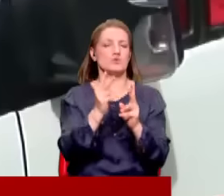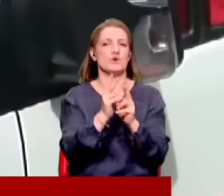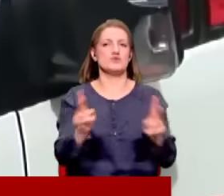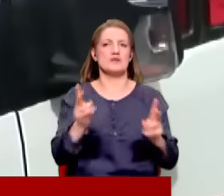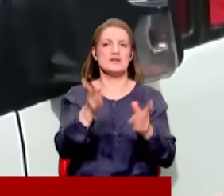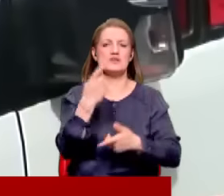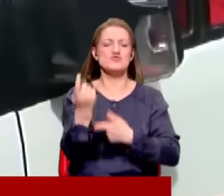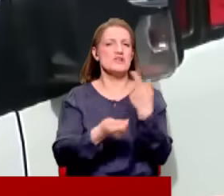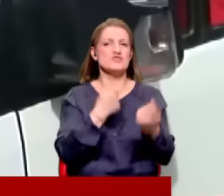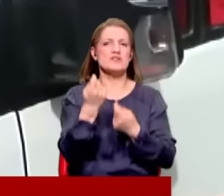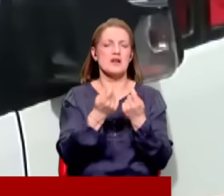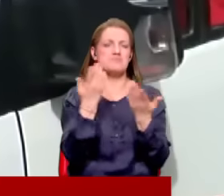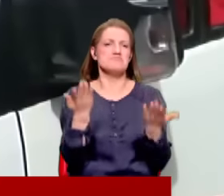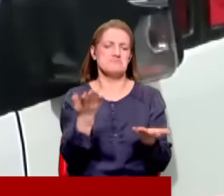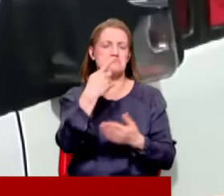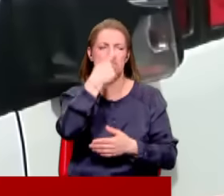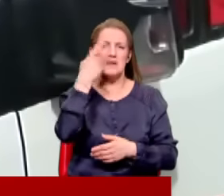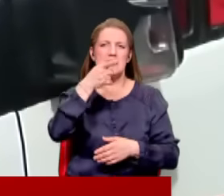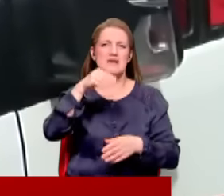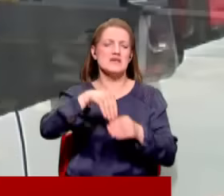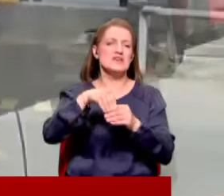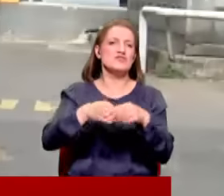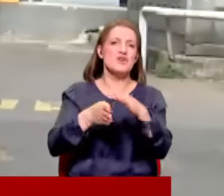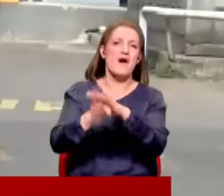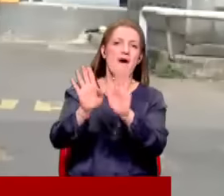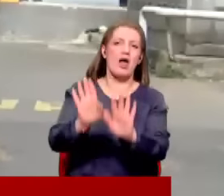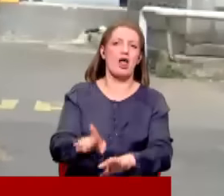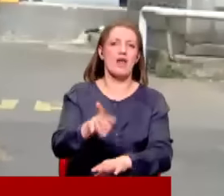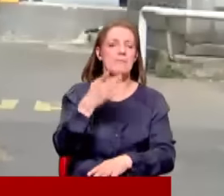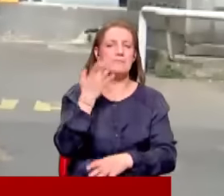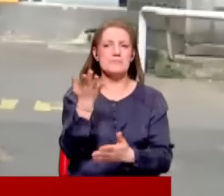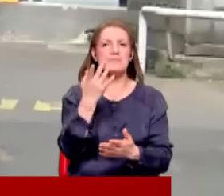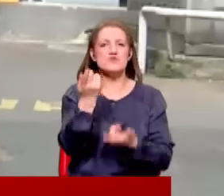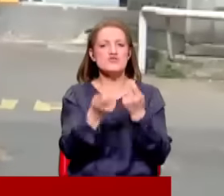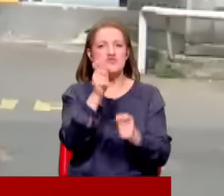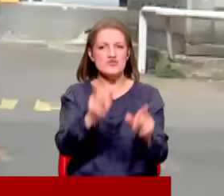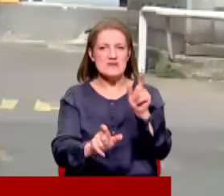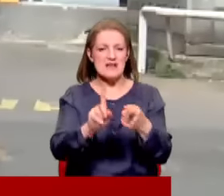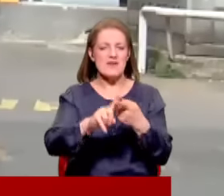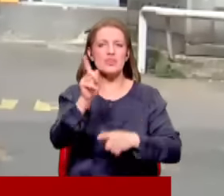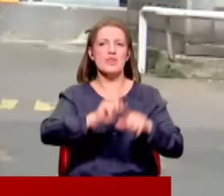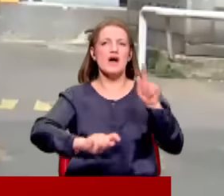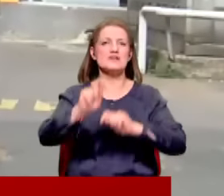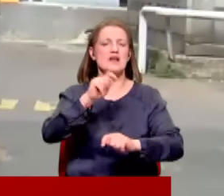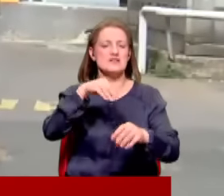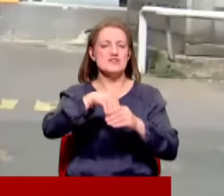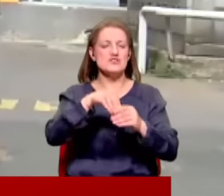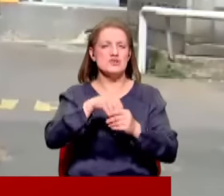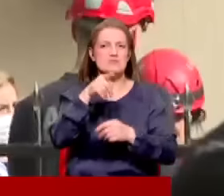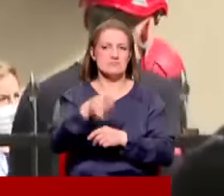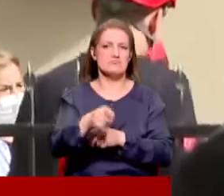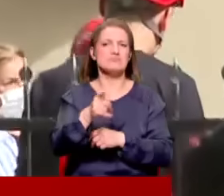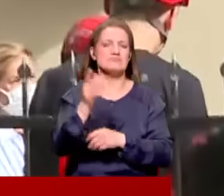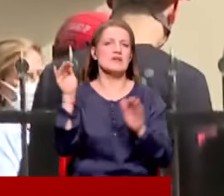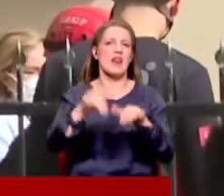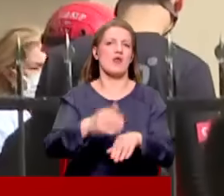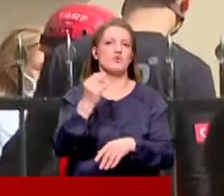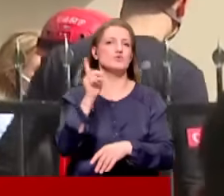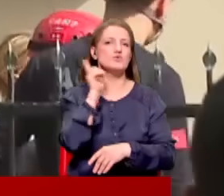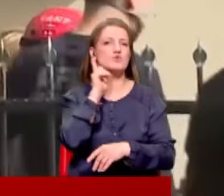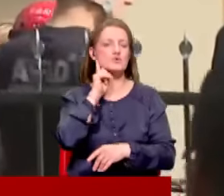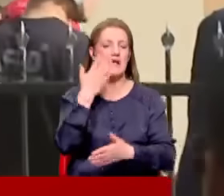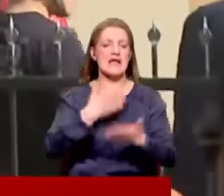açıklandı. Çalışanlardan da büyük bir ihtimal içerisinde mahsur kaldılar. İçeride belli bir kısım çalışanlar ve tadilat için gelen çalışanların olduğunu duyduk. Yaralılar